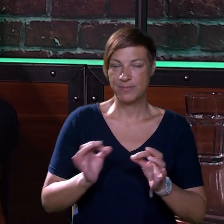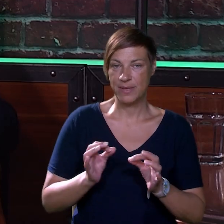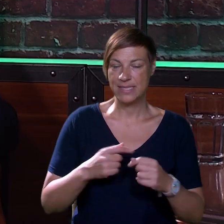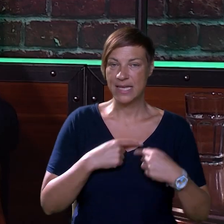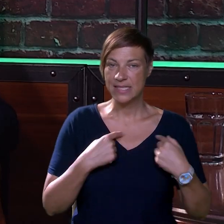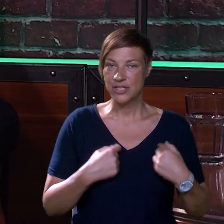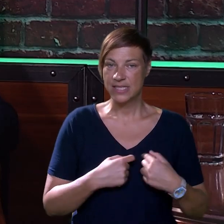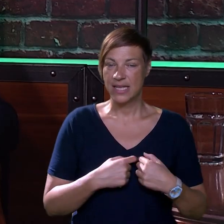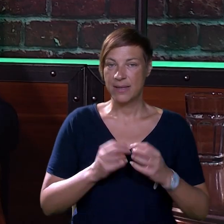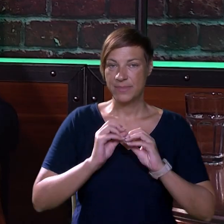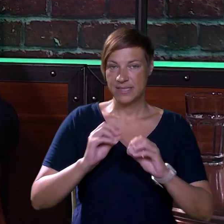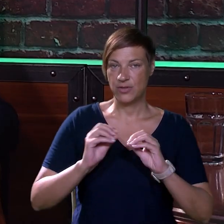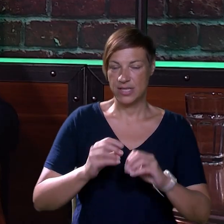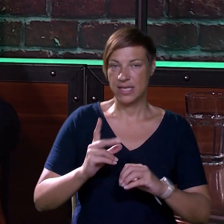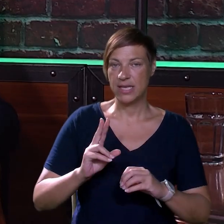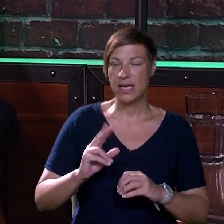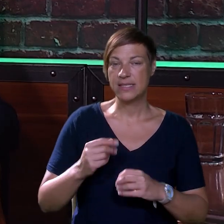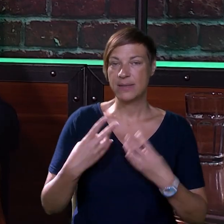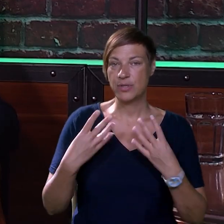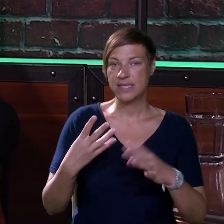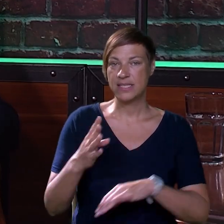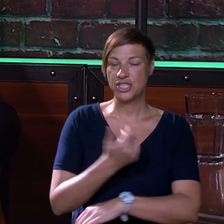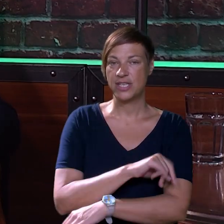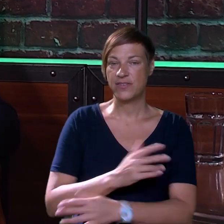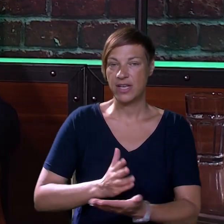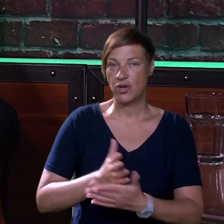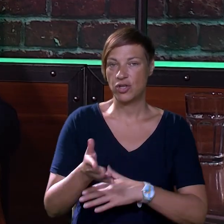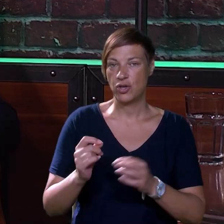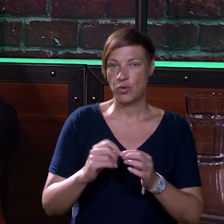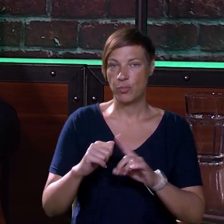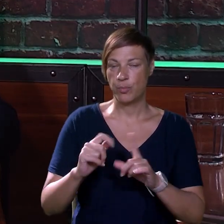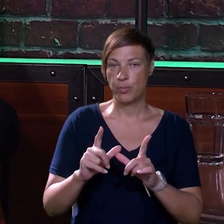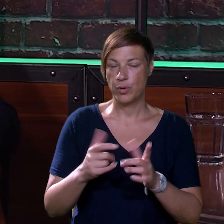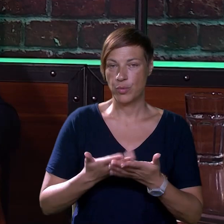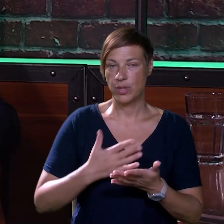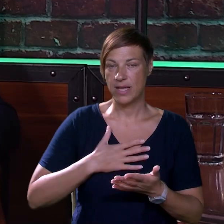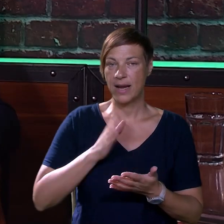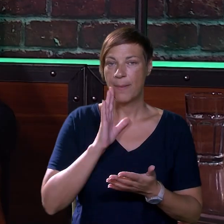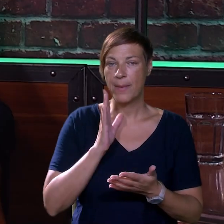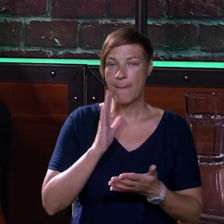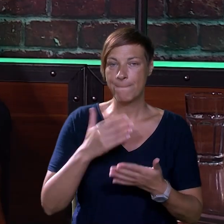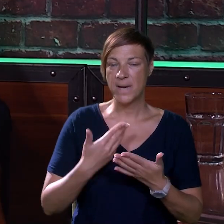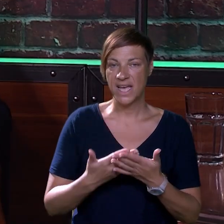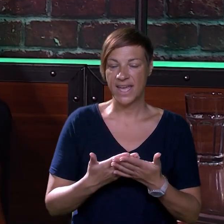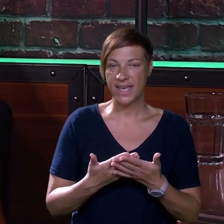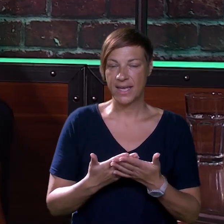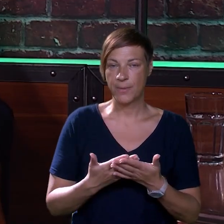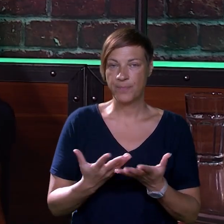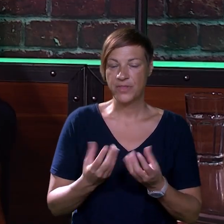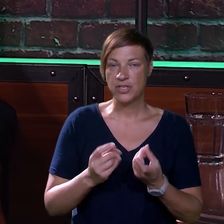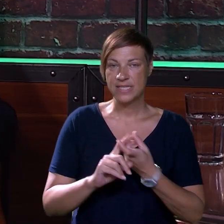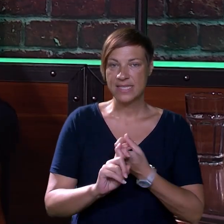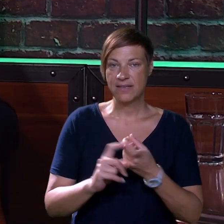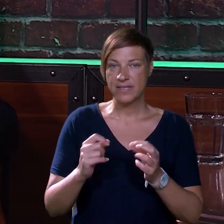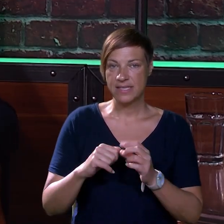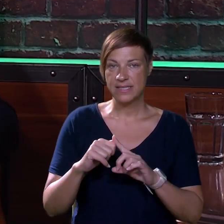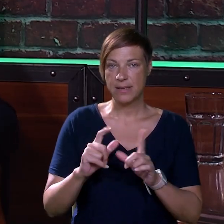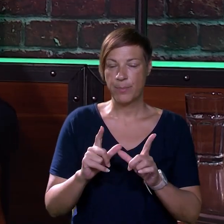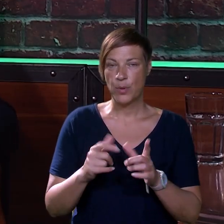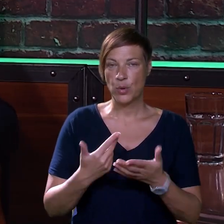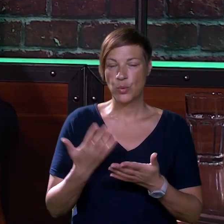specijalizaciju iz kardiologije, da bi se educirao, ja sam tih 84. godine otišao u Boku, odakle mi je majka i inače sam dosta vezan za